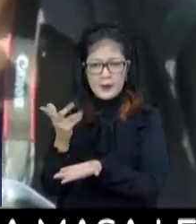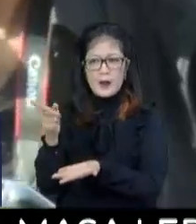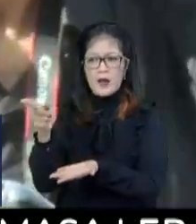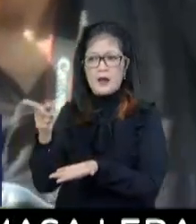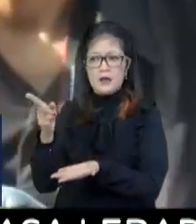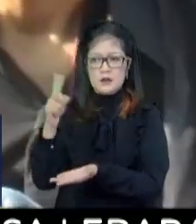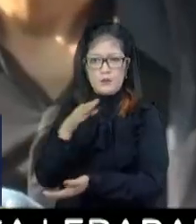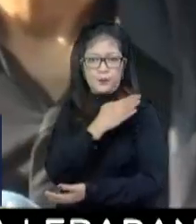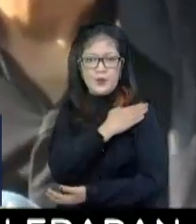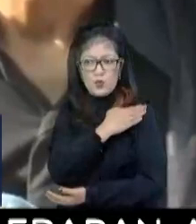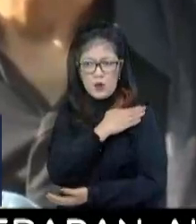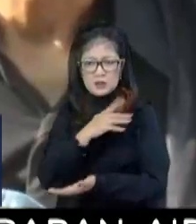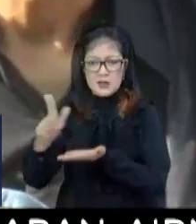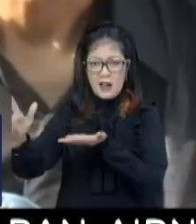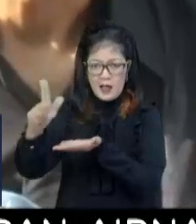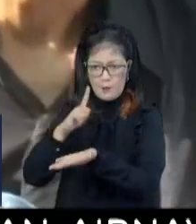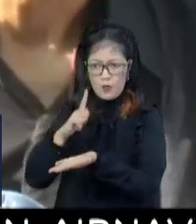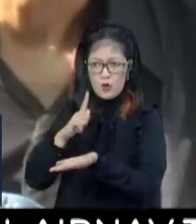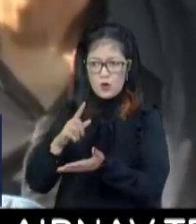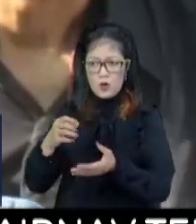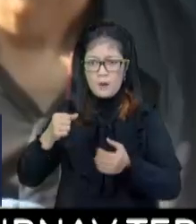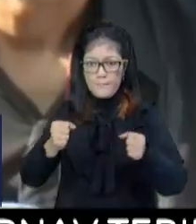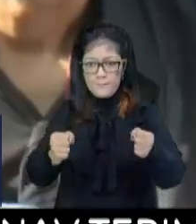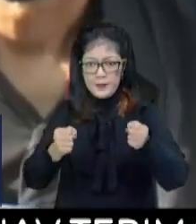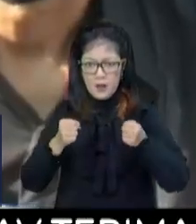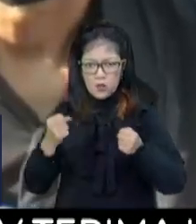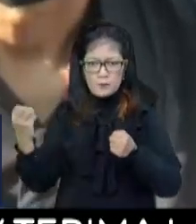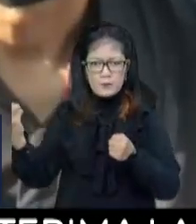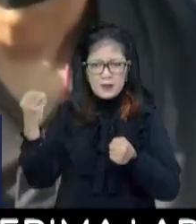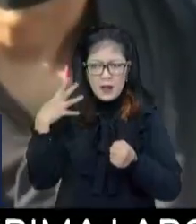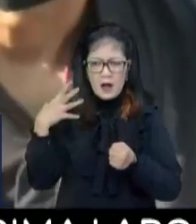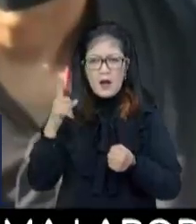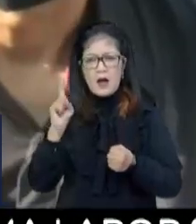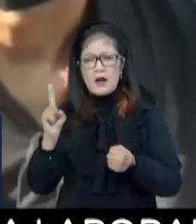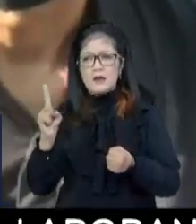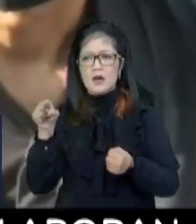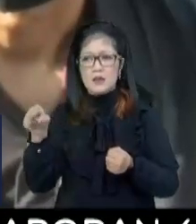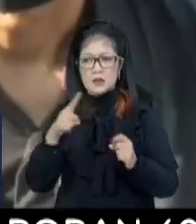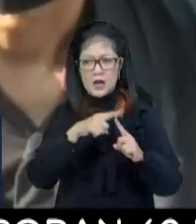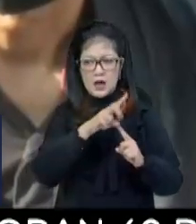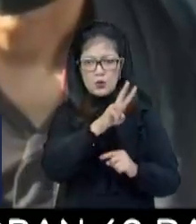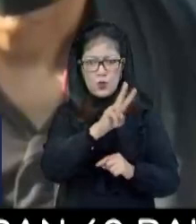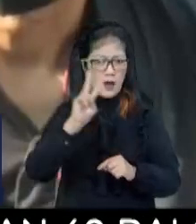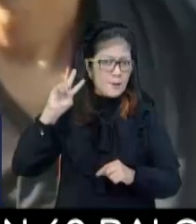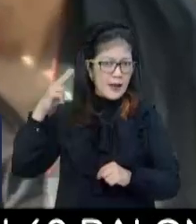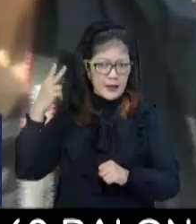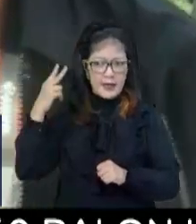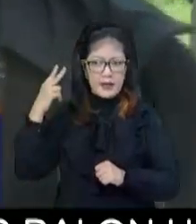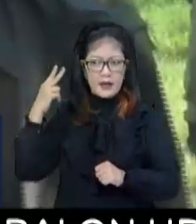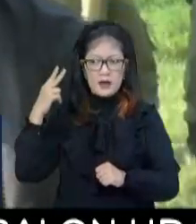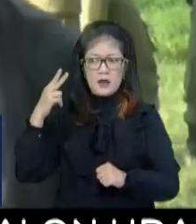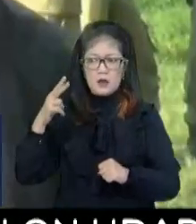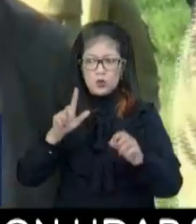kalau pilot information report, itu di tanggal 2 kemarin itu ada 7